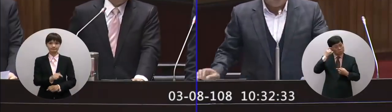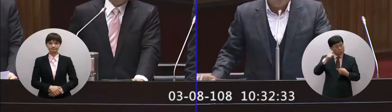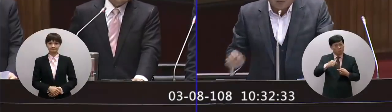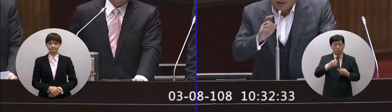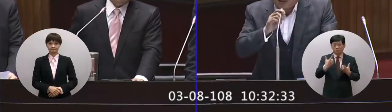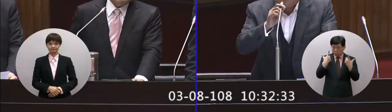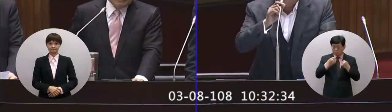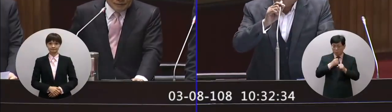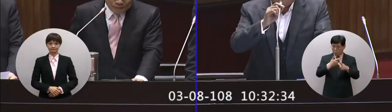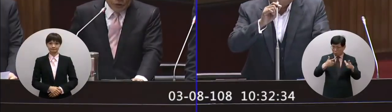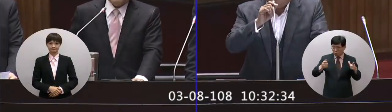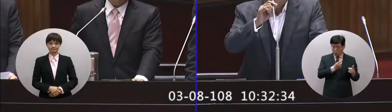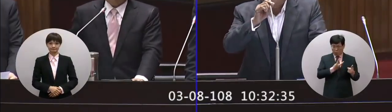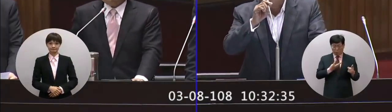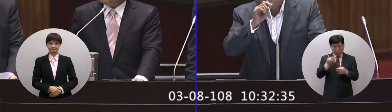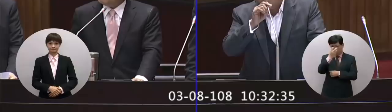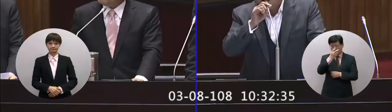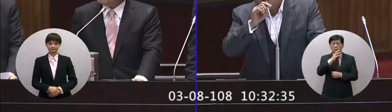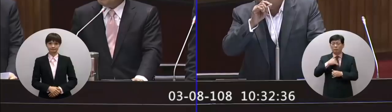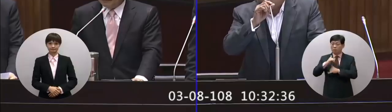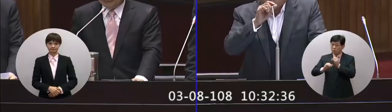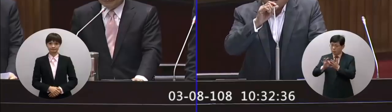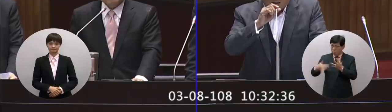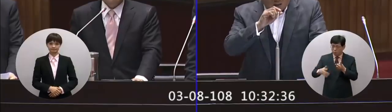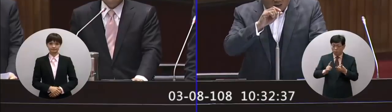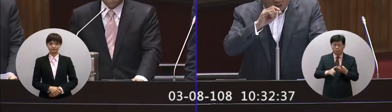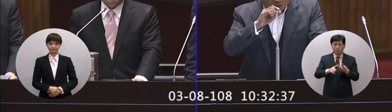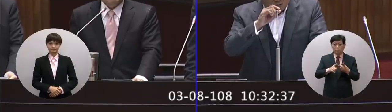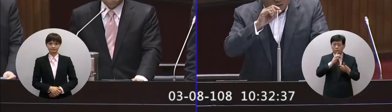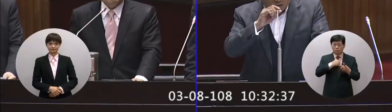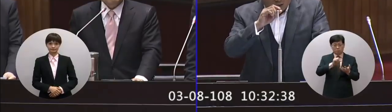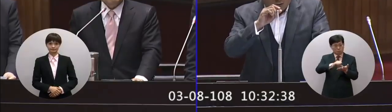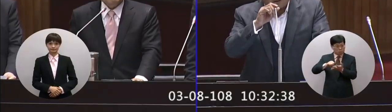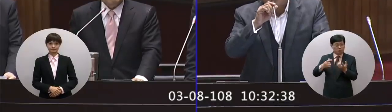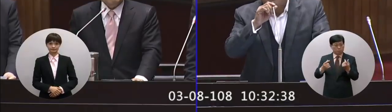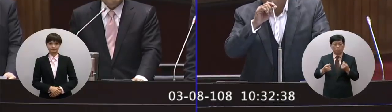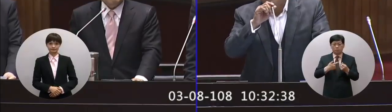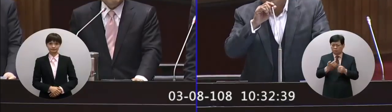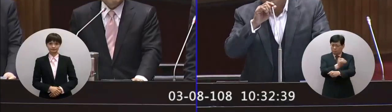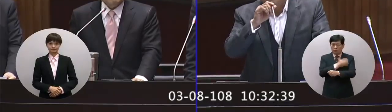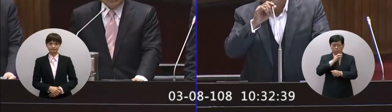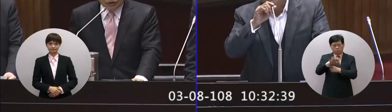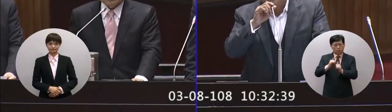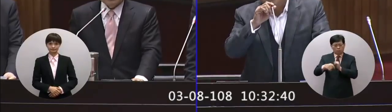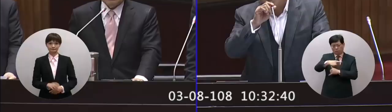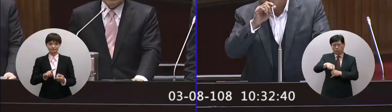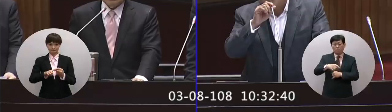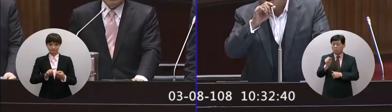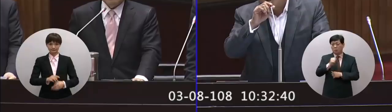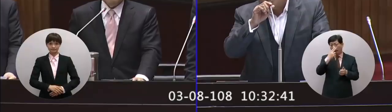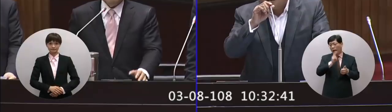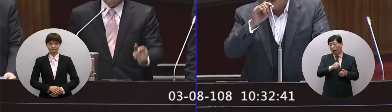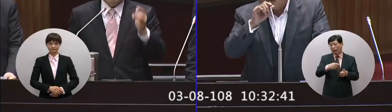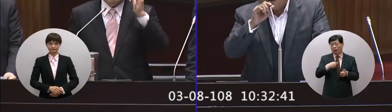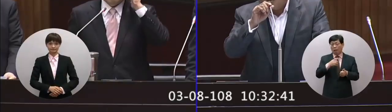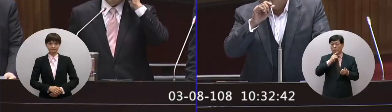都面面兼顾了哈，不管是民生用水还是我们的耕作用水，因为最辛苦的是农民你不能够让他